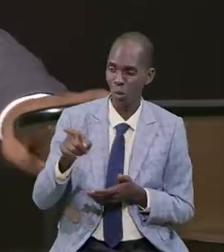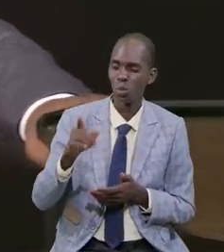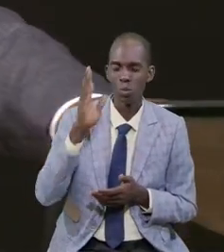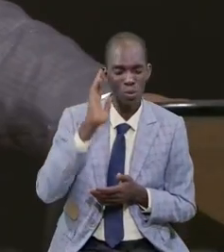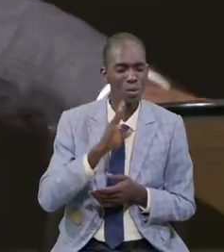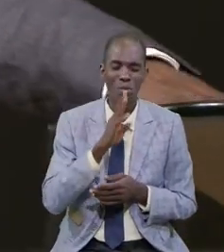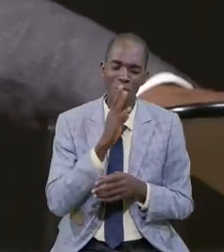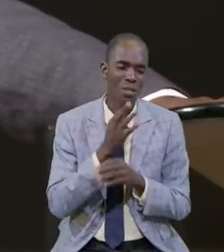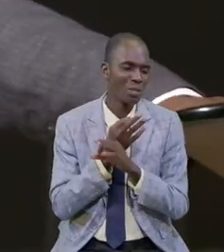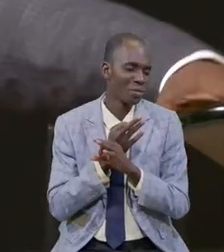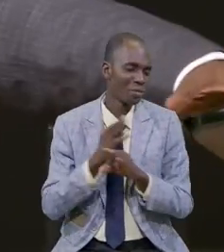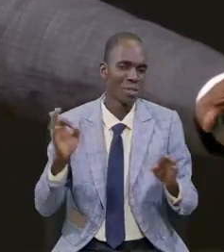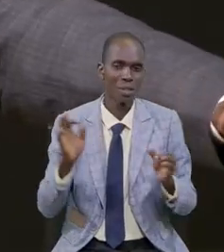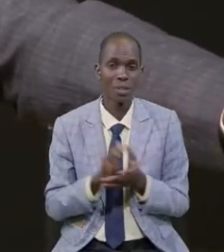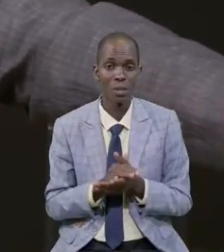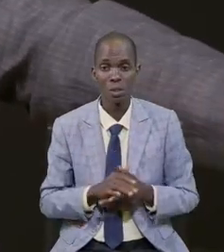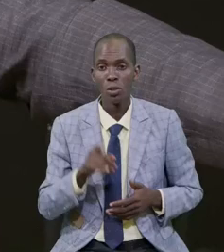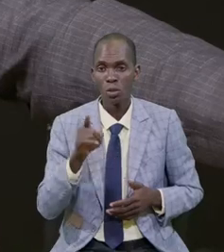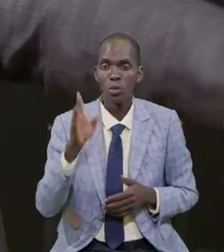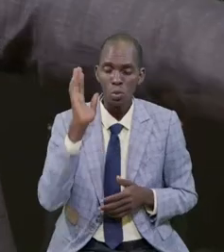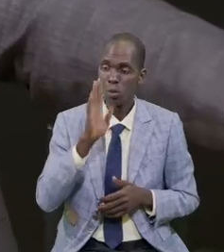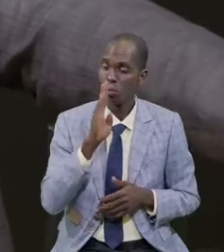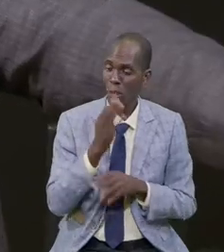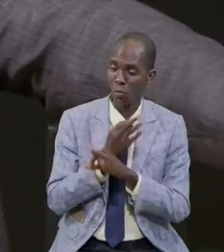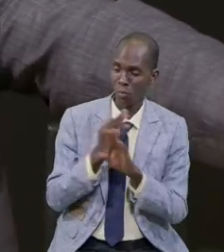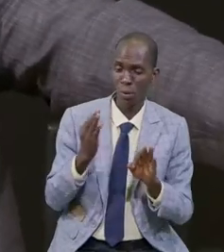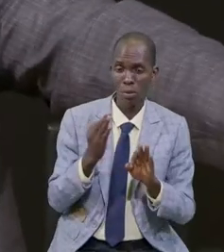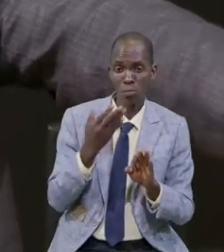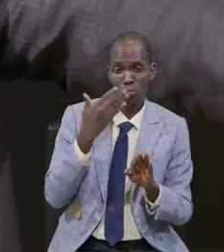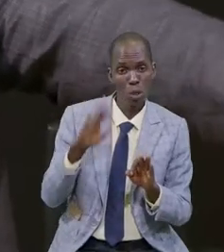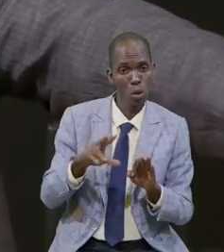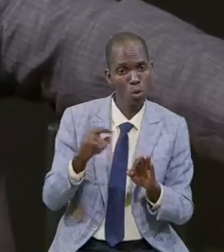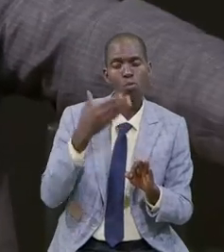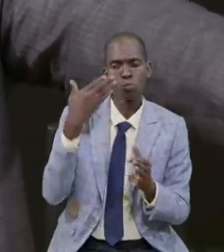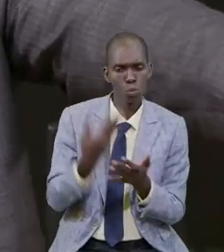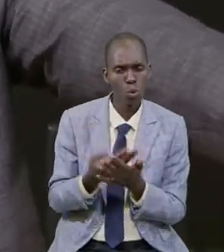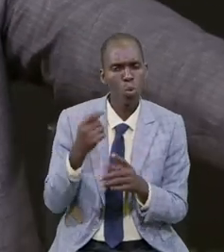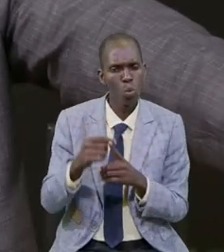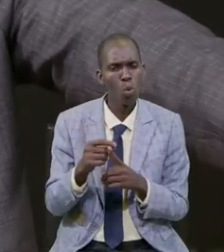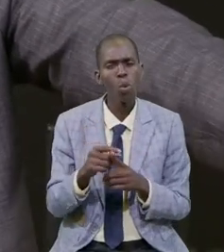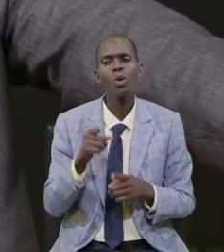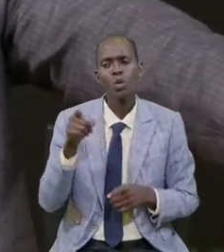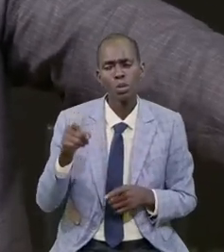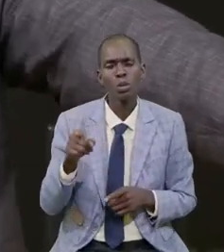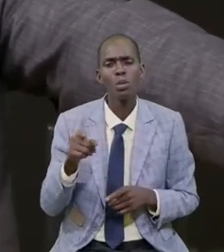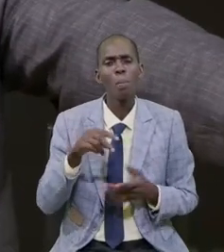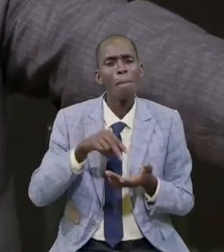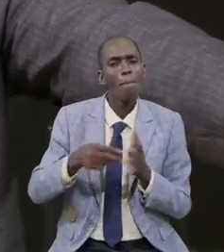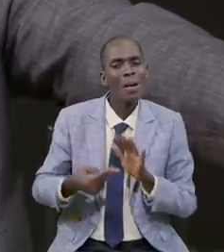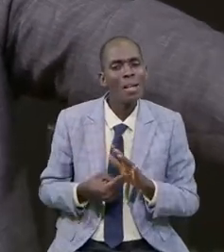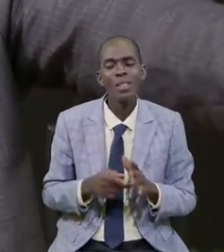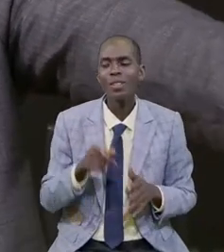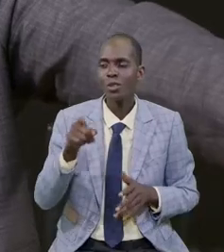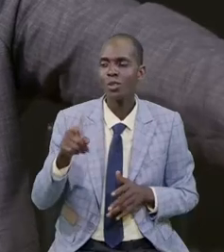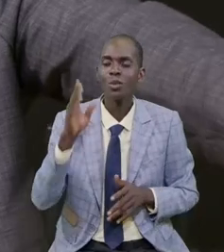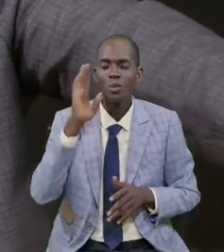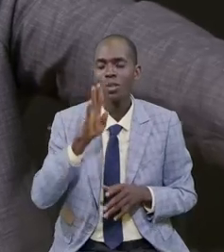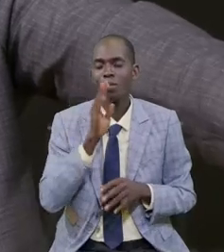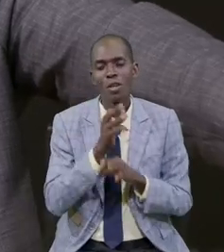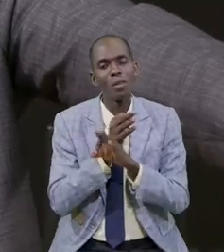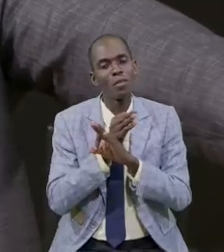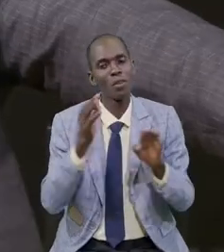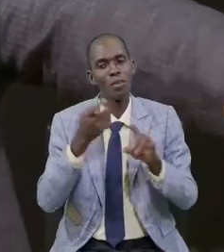affranchi. Tu seras affranchi. Ah, c'est une bonne parole. Mais ce qu'il voudrait dire, c'est que tu seras affranchi du contrôle